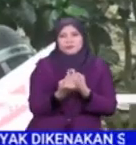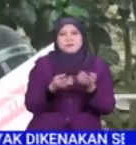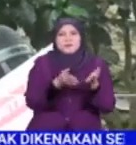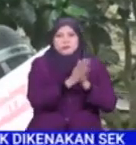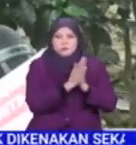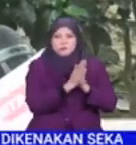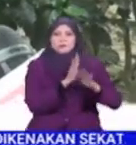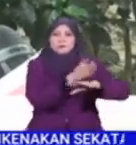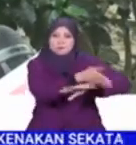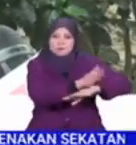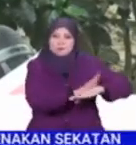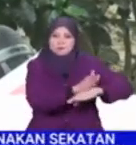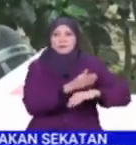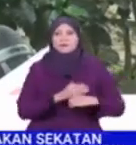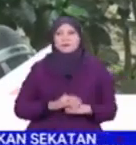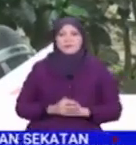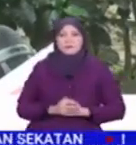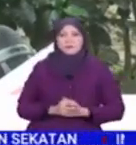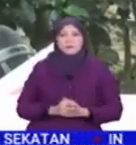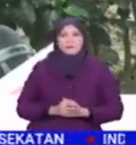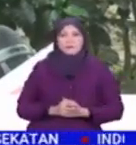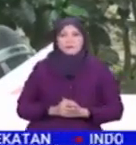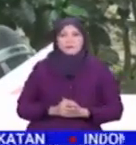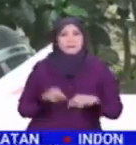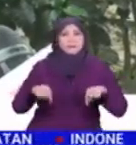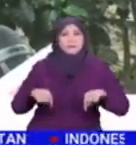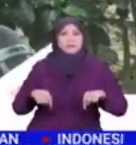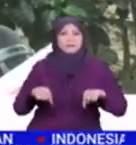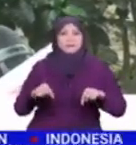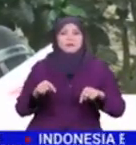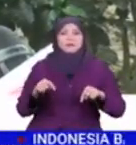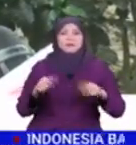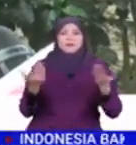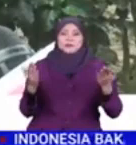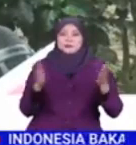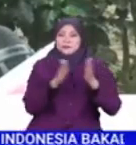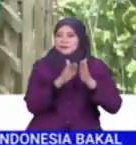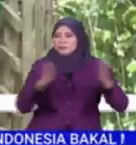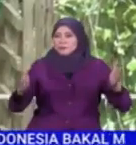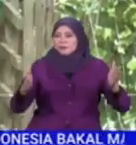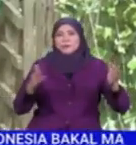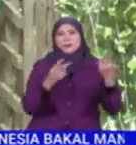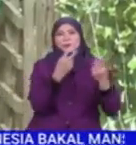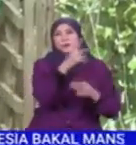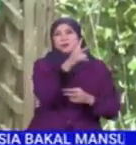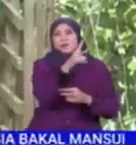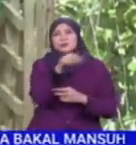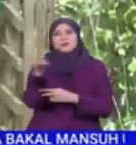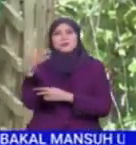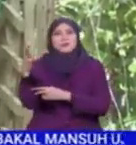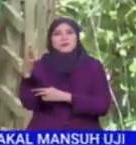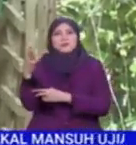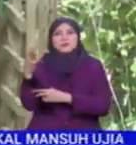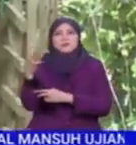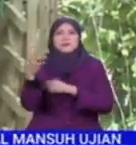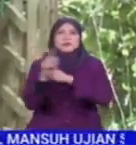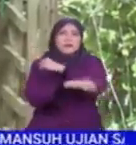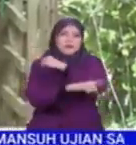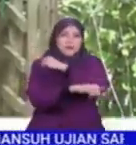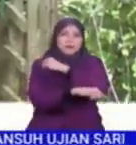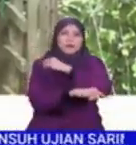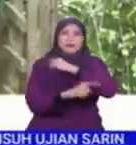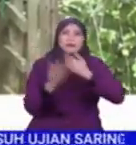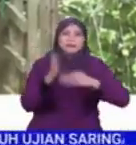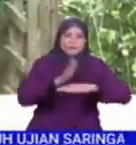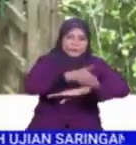kita menjelang ujung tahun ini sebab kita ke pasti kita beliau menyembelih Anda ke 1212 hodan sejam jadi